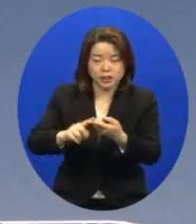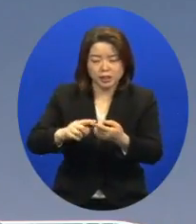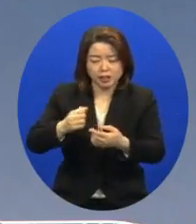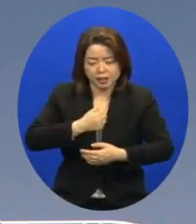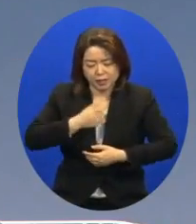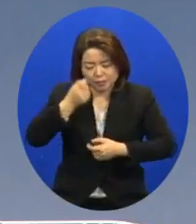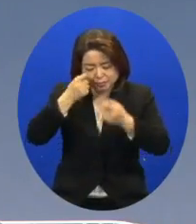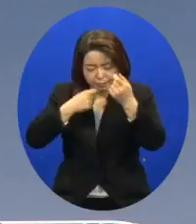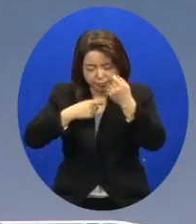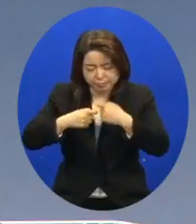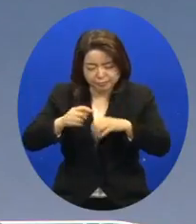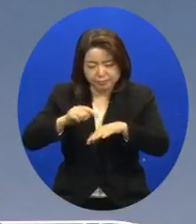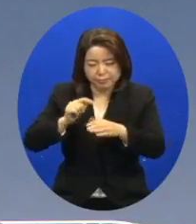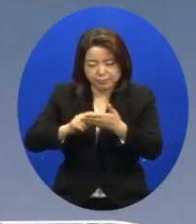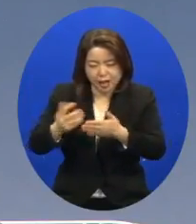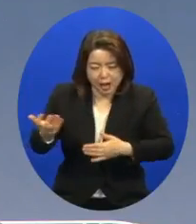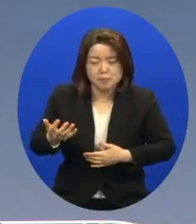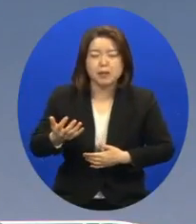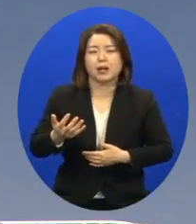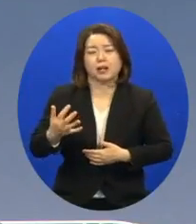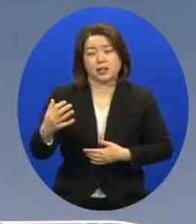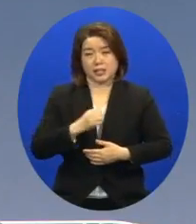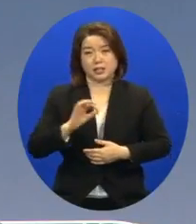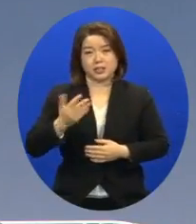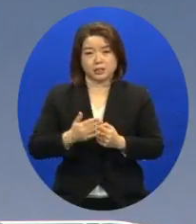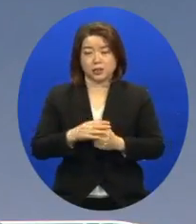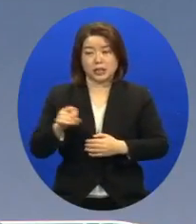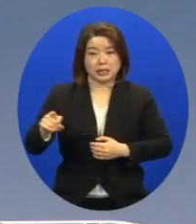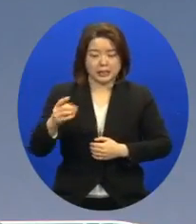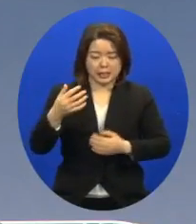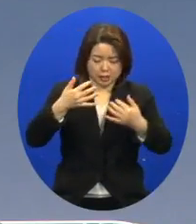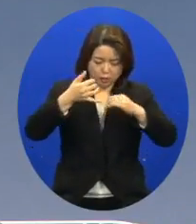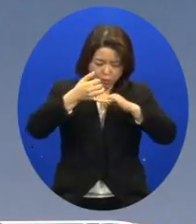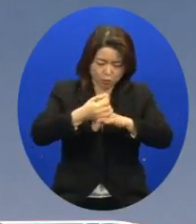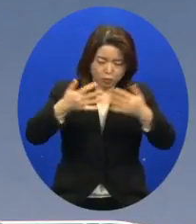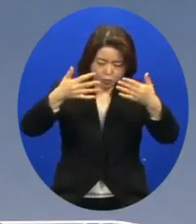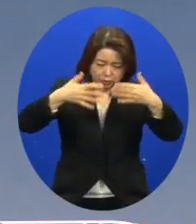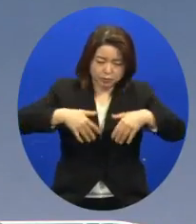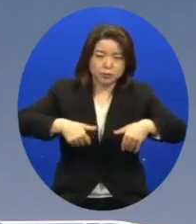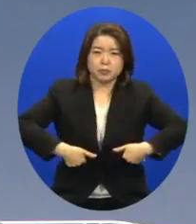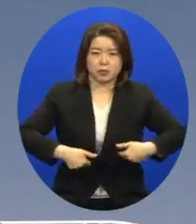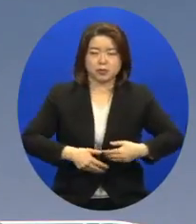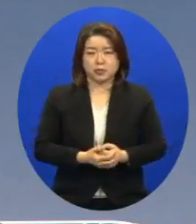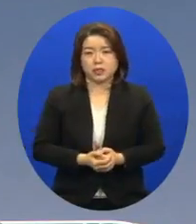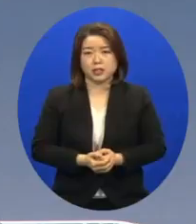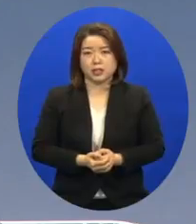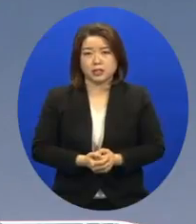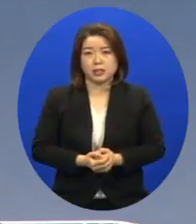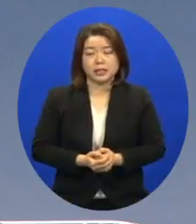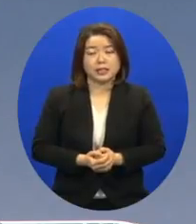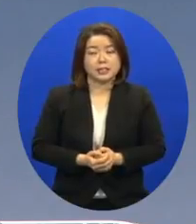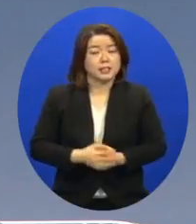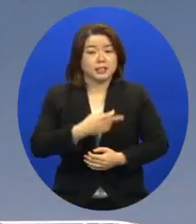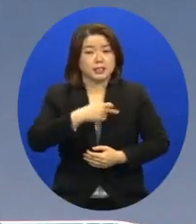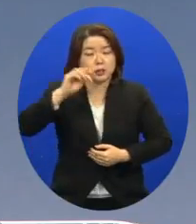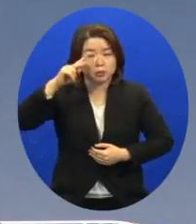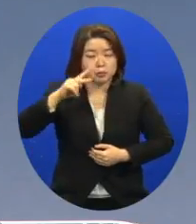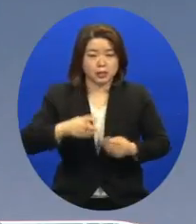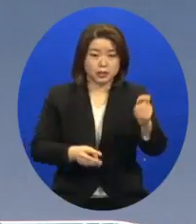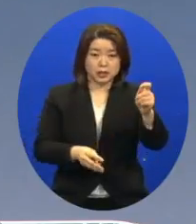가져야 이것이 반드시 전제되어야 합니다 사도 바울은 고린도교회 교인들에게